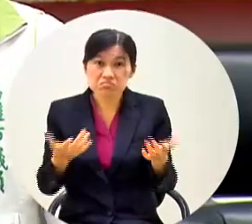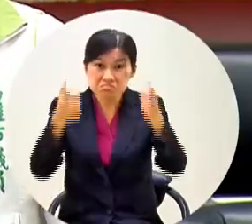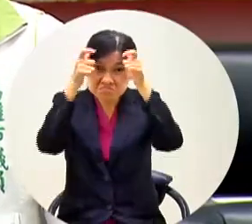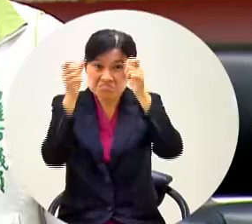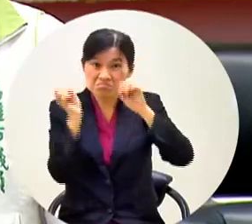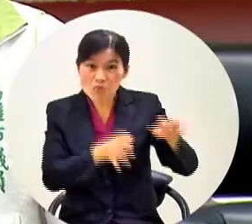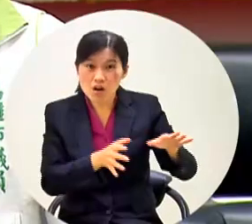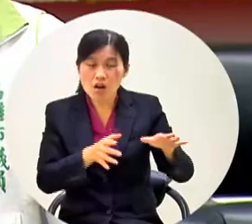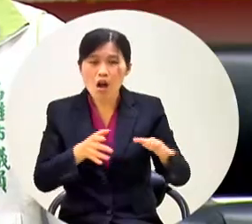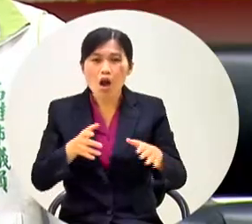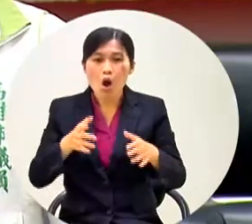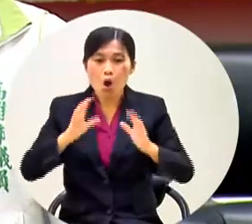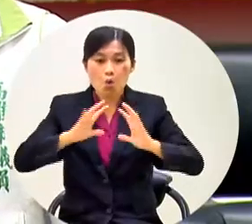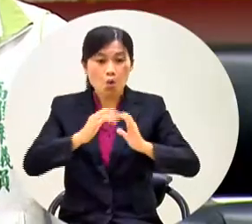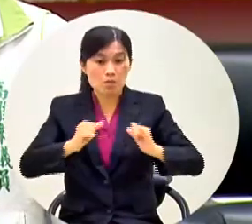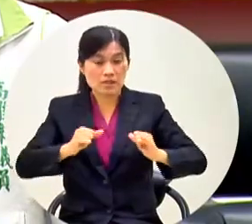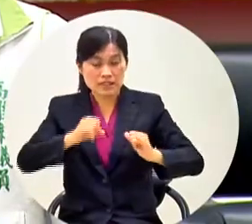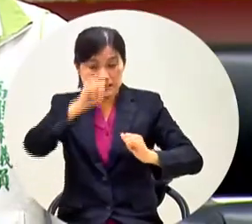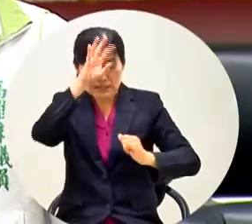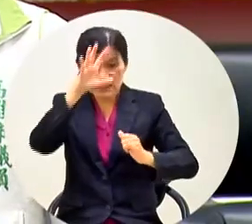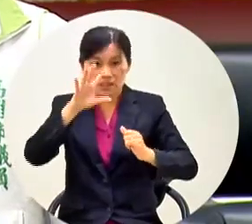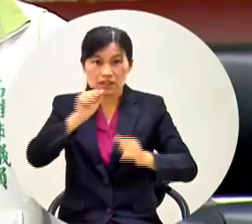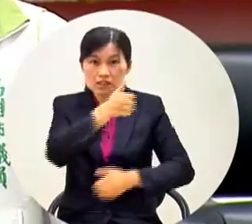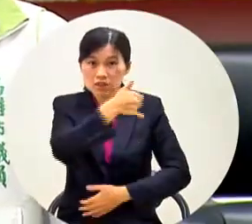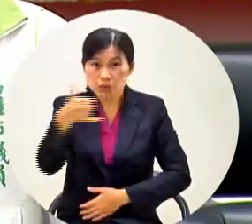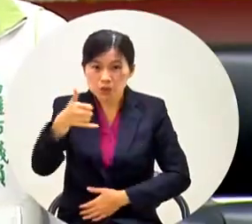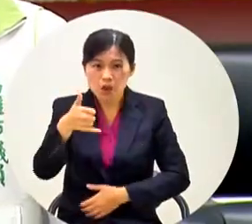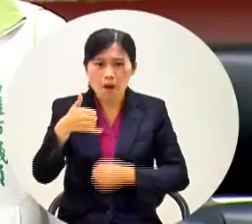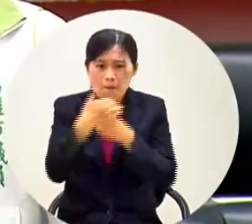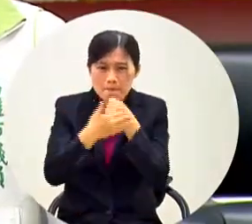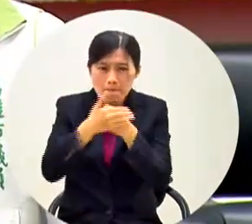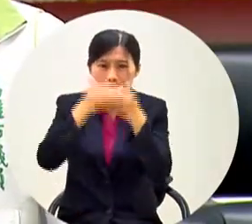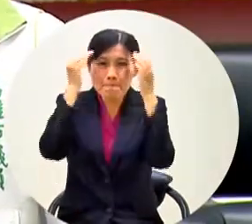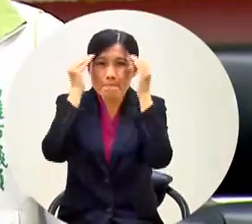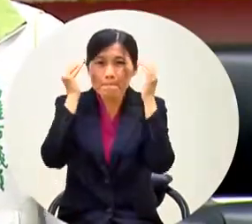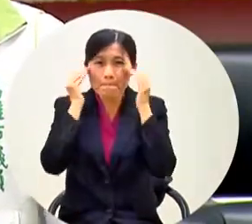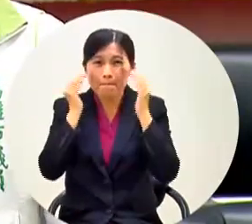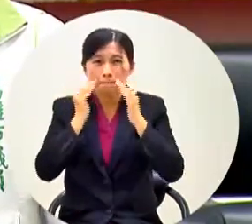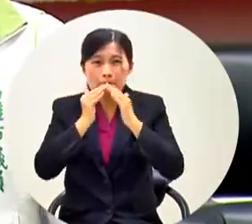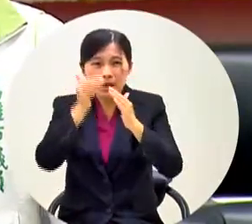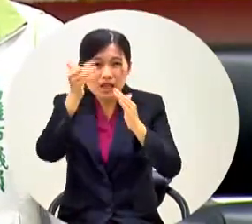了保护韩国瑜市长个人的利益，还不是你们